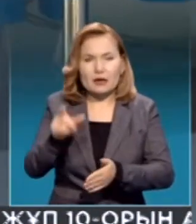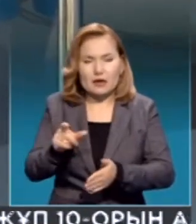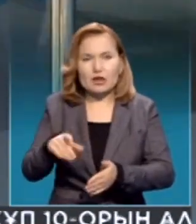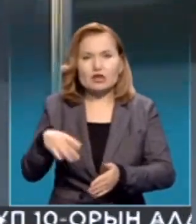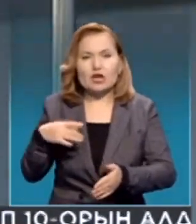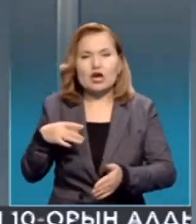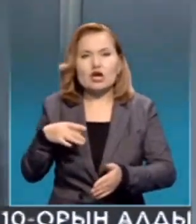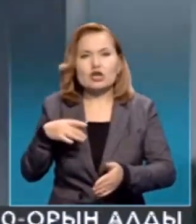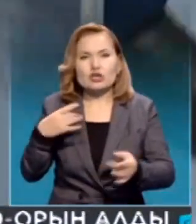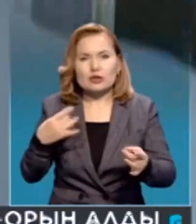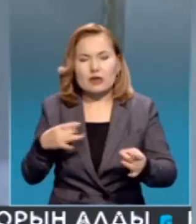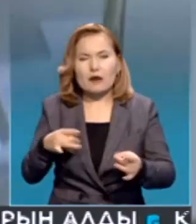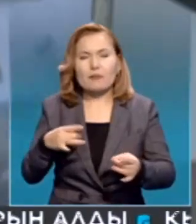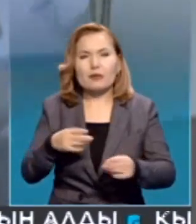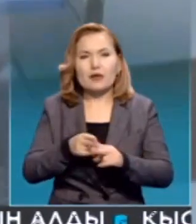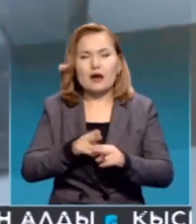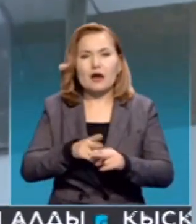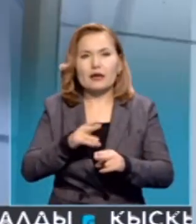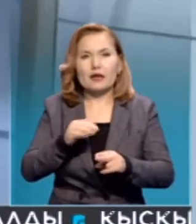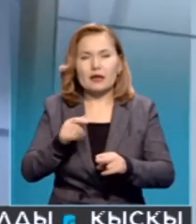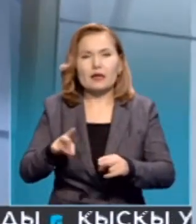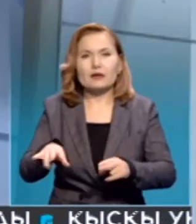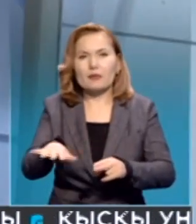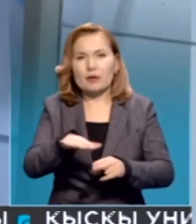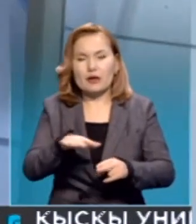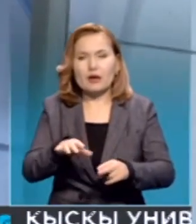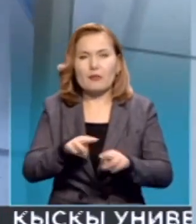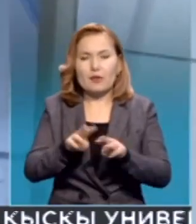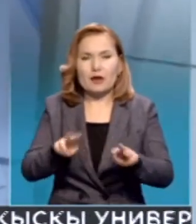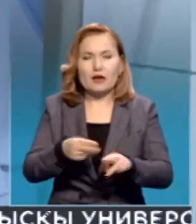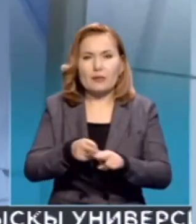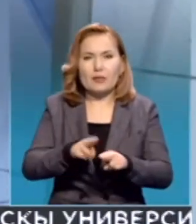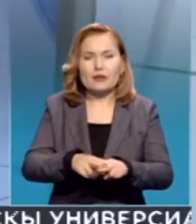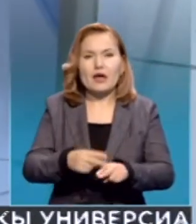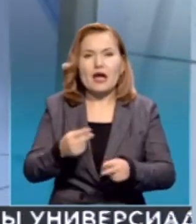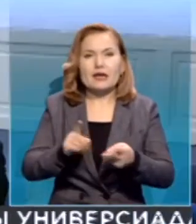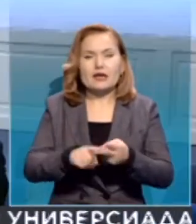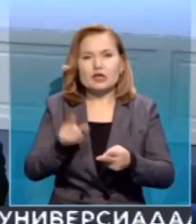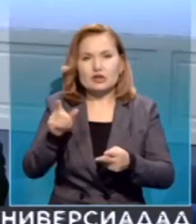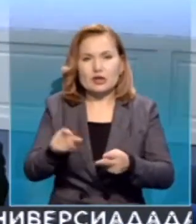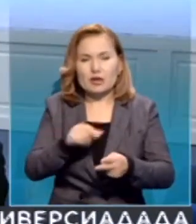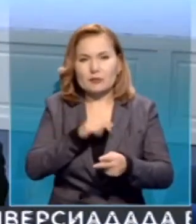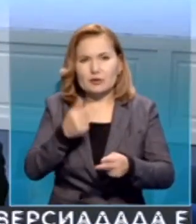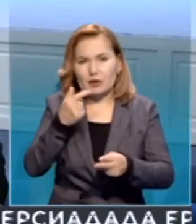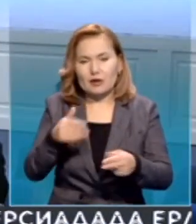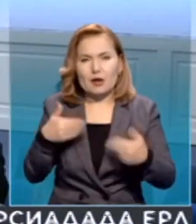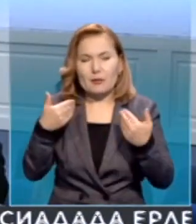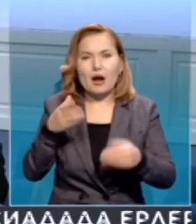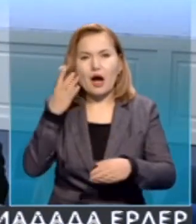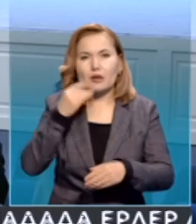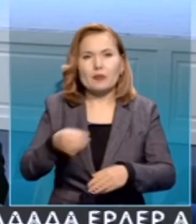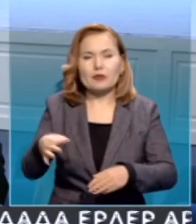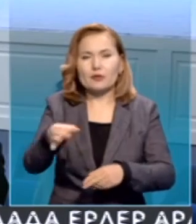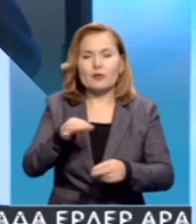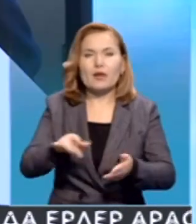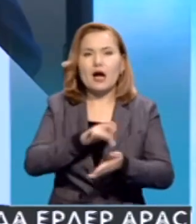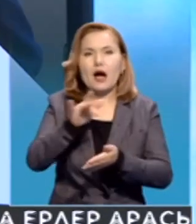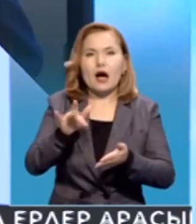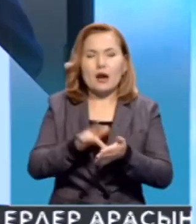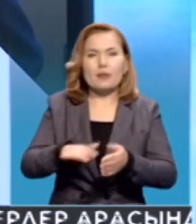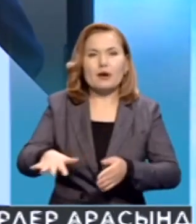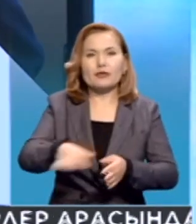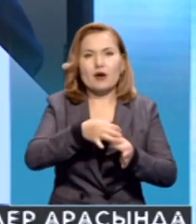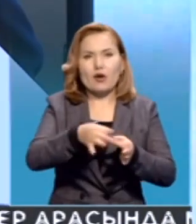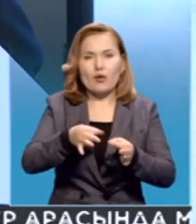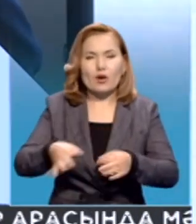және Кеген аудандық мәслихаттармен ұсынылса, екіншісі өзін-өзі ұсынған. Жалпы Алматы облысы бойынша қалалық, аудандық